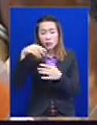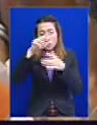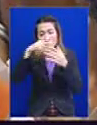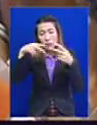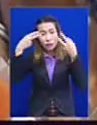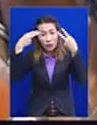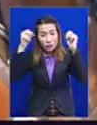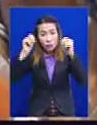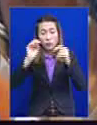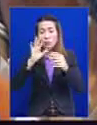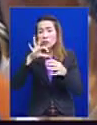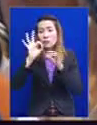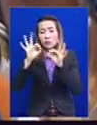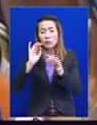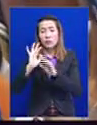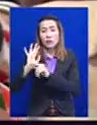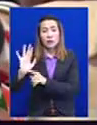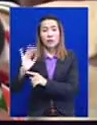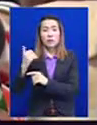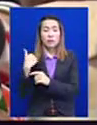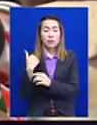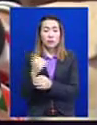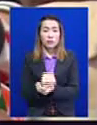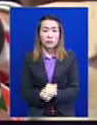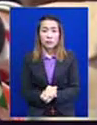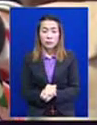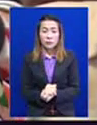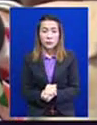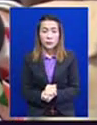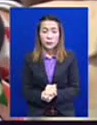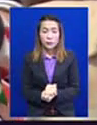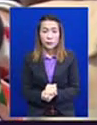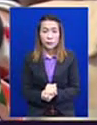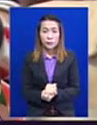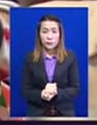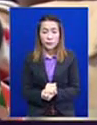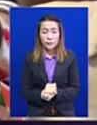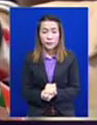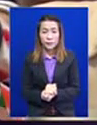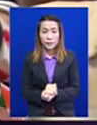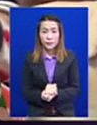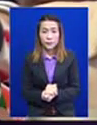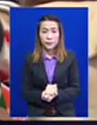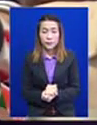องนะไม่ได้เลือกในที่ประชุมร่วมเพราะนั้นมันสืบทอดอำนาจไม่ได้หรอก